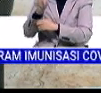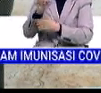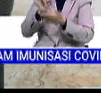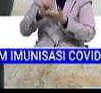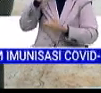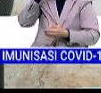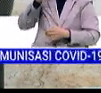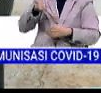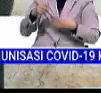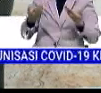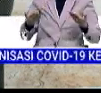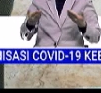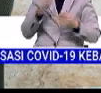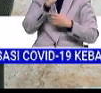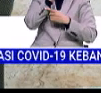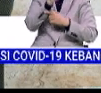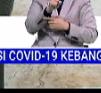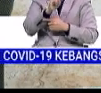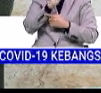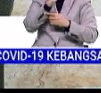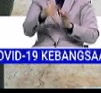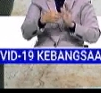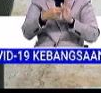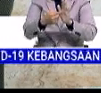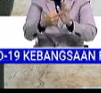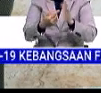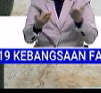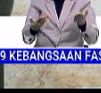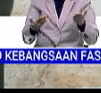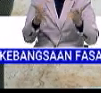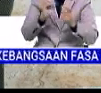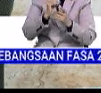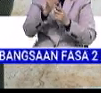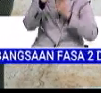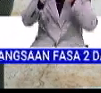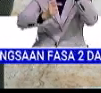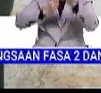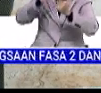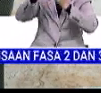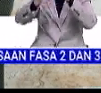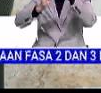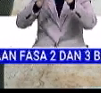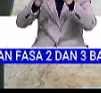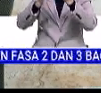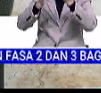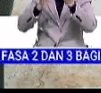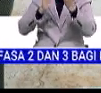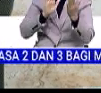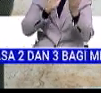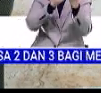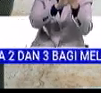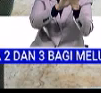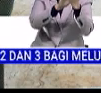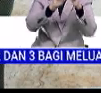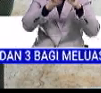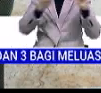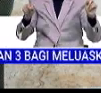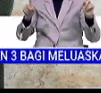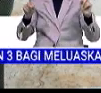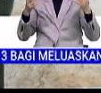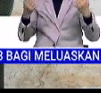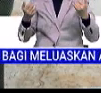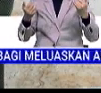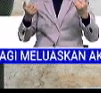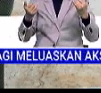saya. Kerana bukan secara simbolik dan lawatan fizikalnya, tetapi the